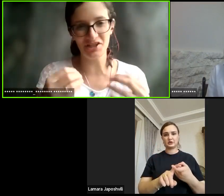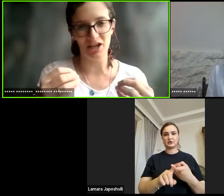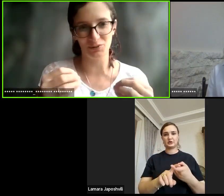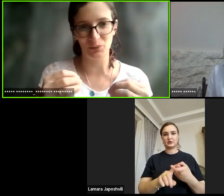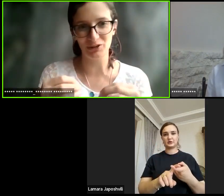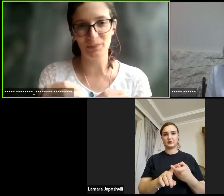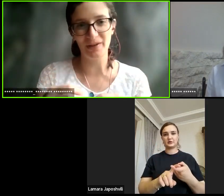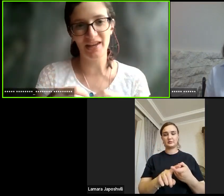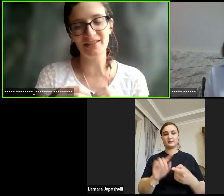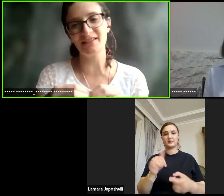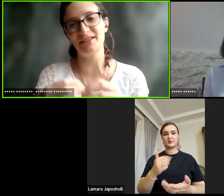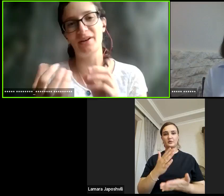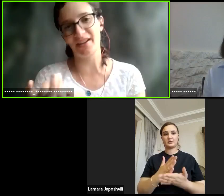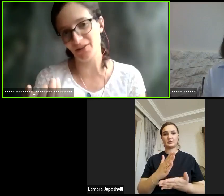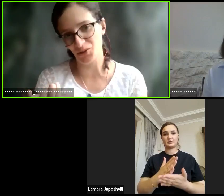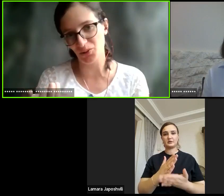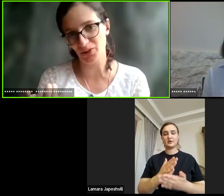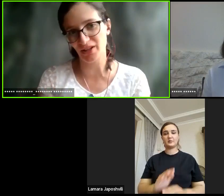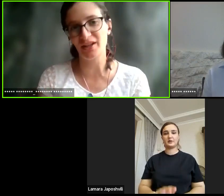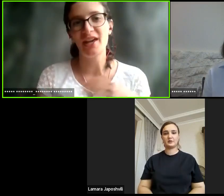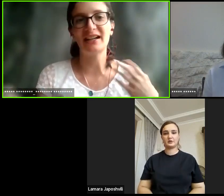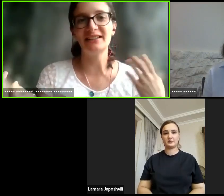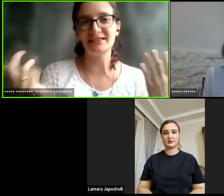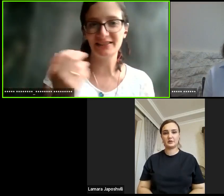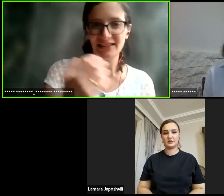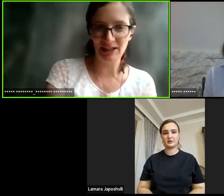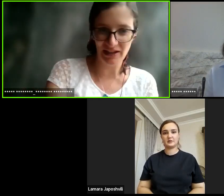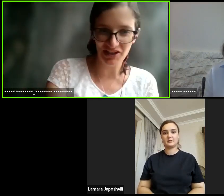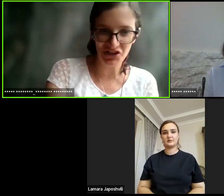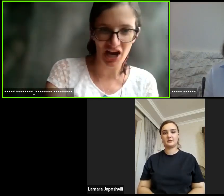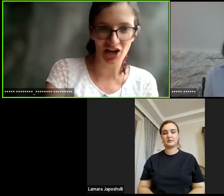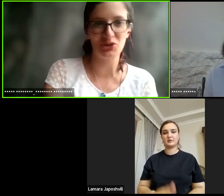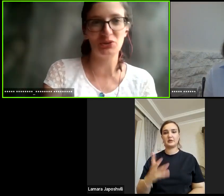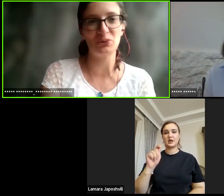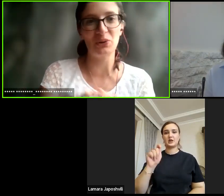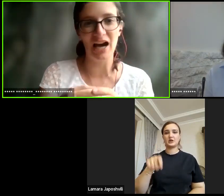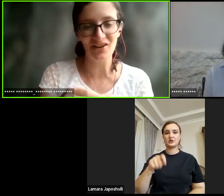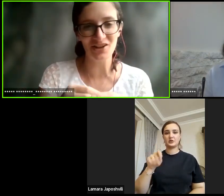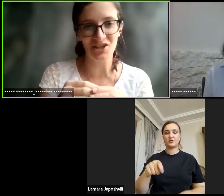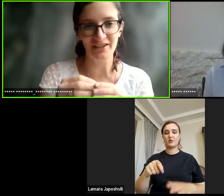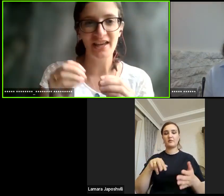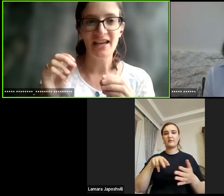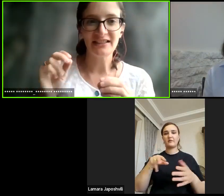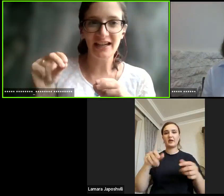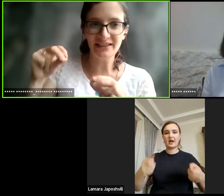ეხლა ამაში რას გულისხმობ? ეს იქნება ხელჯოხი, გადასაადგილებელი ჩარჩო თუ